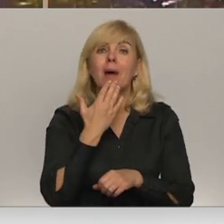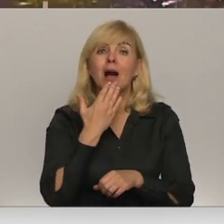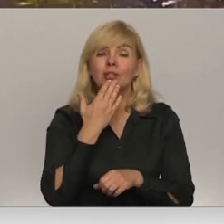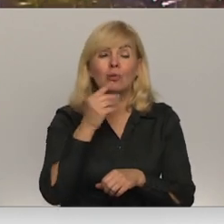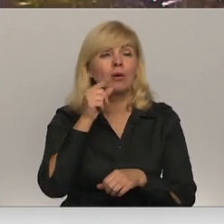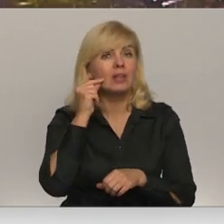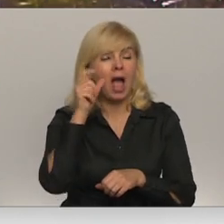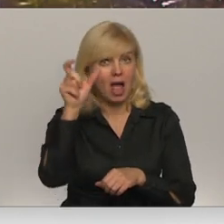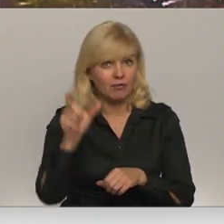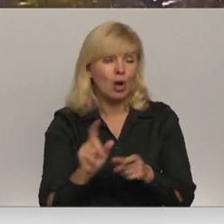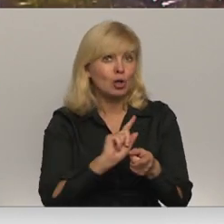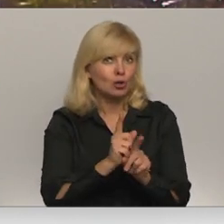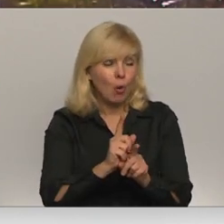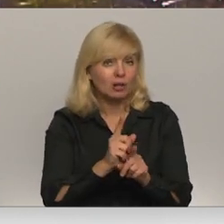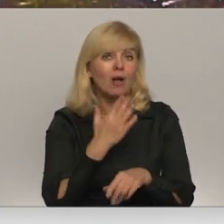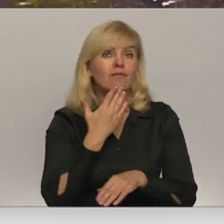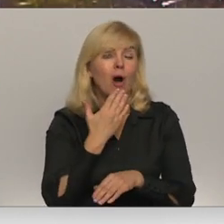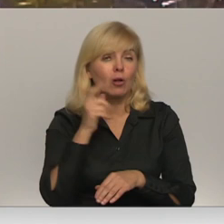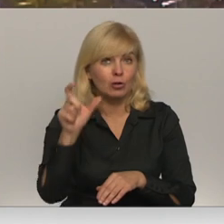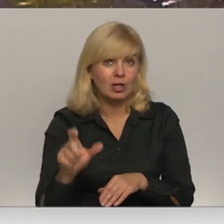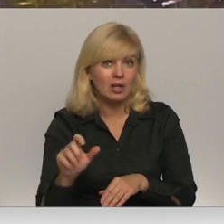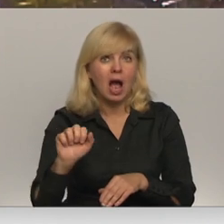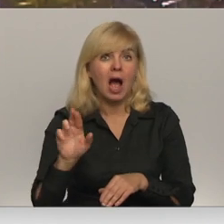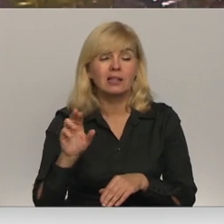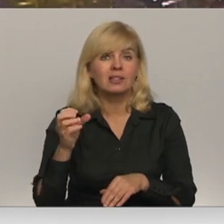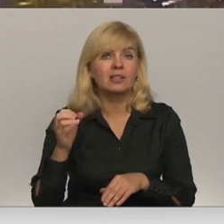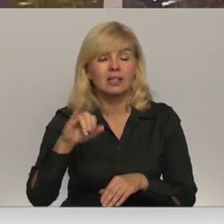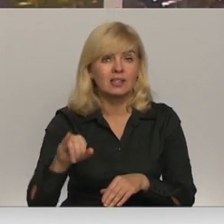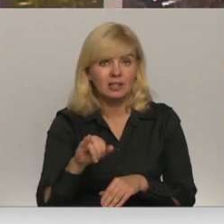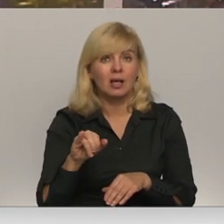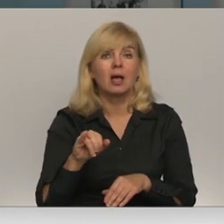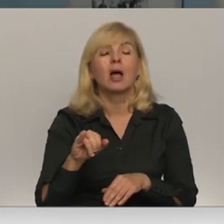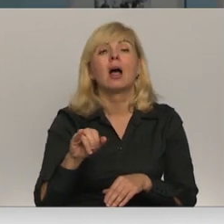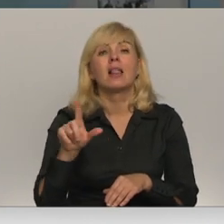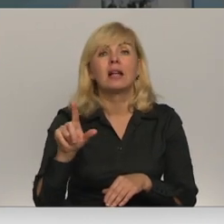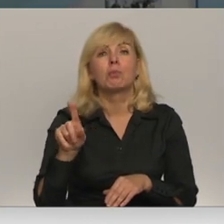tēvu dēvētais skolotājs un folklorists Ancis Lerhis Puškaitis.